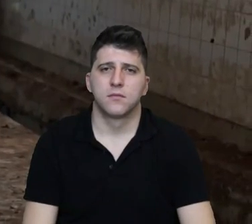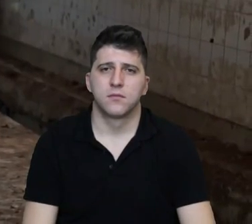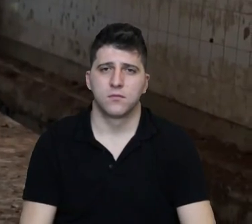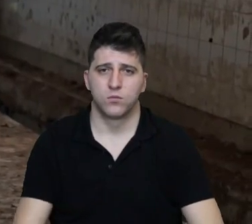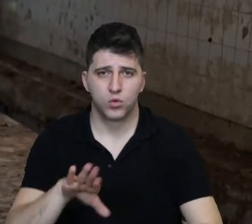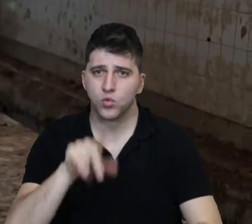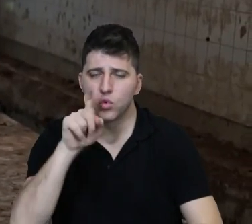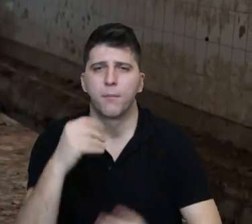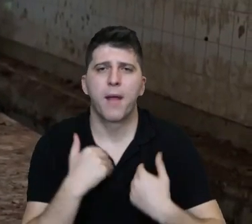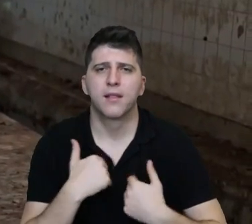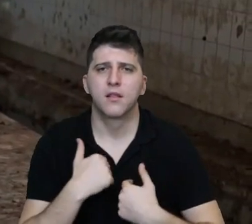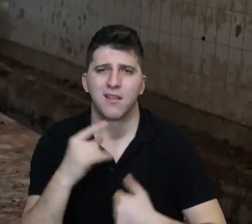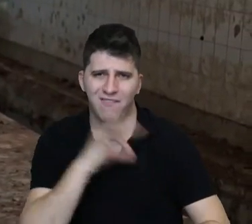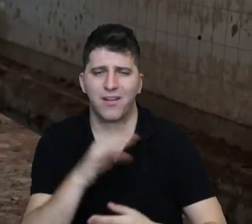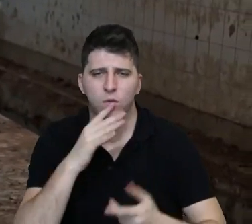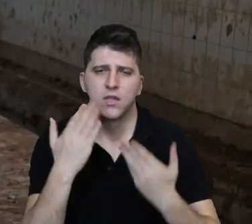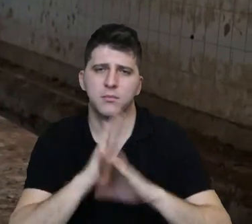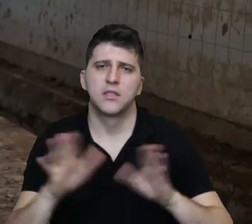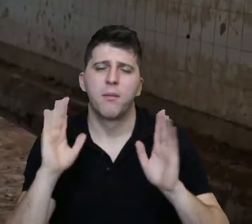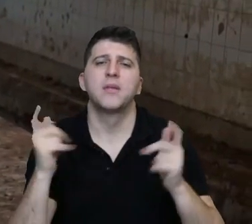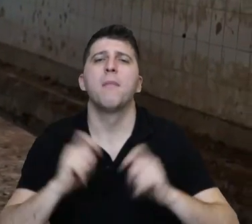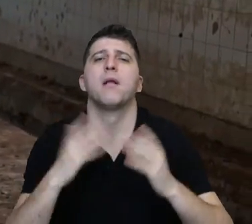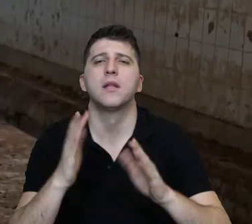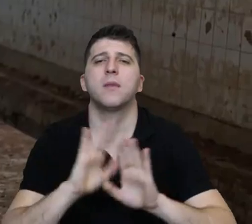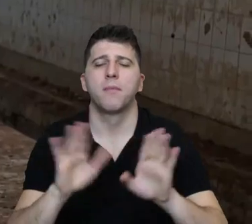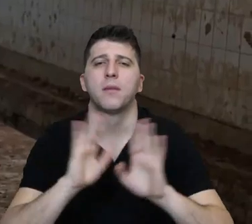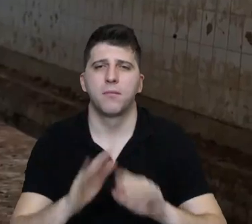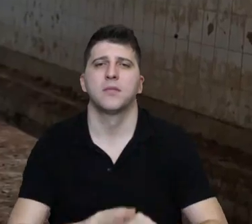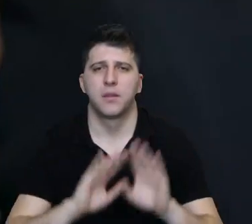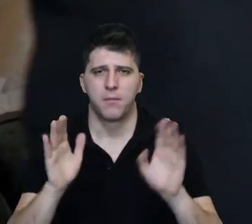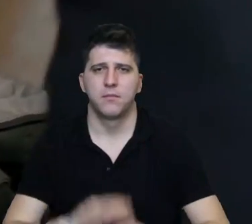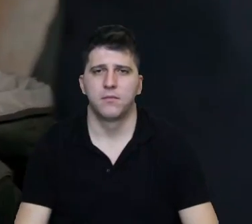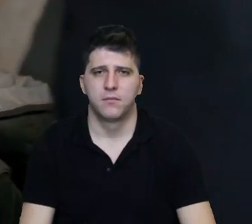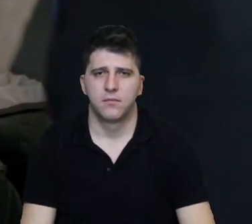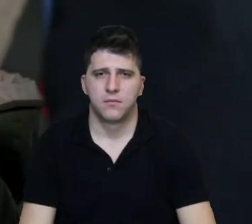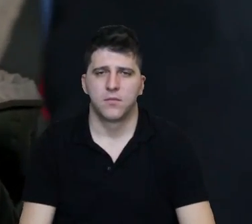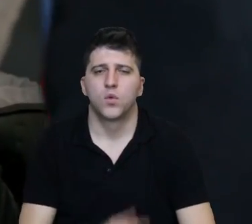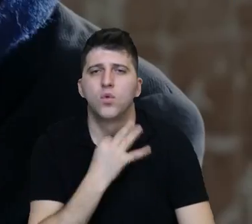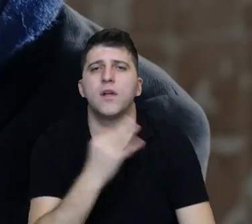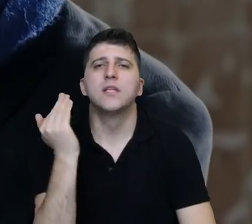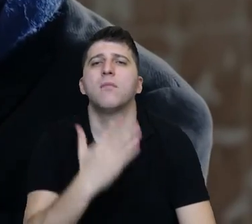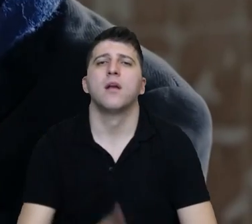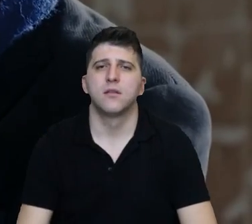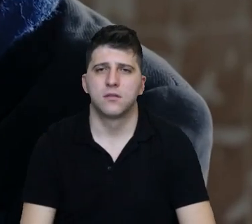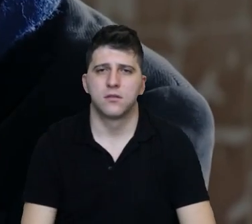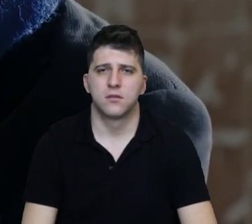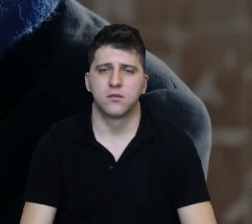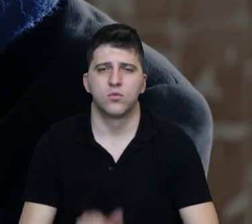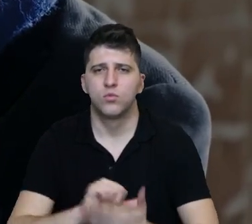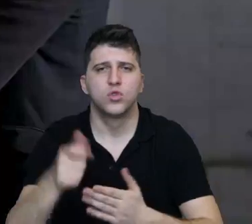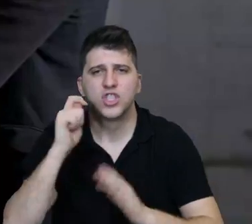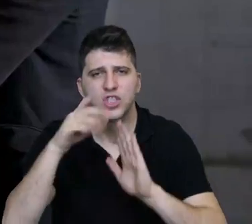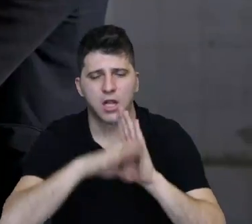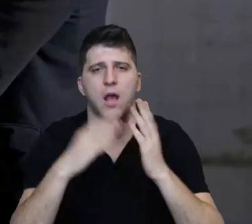Burada soruları ben sorarım. İşine gelmiyorsa ders versin, tamam yapmayalım ya. Tamam, tamam, tamam dur. Kolundan tuttu. Lütfen gitme. Bütün şartlarını